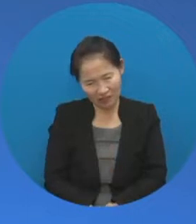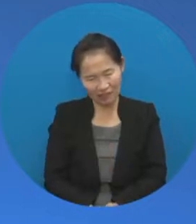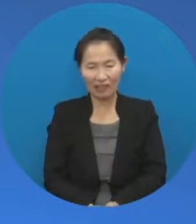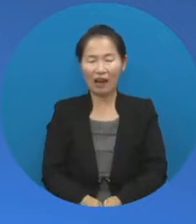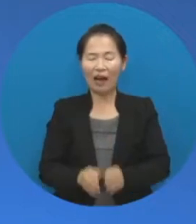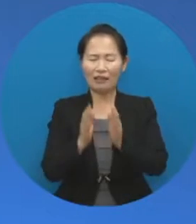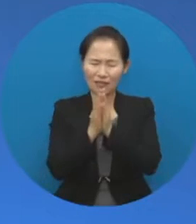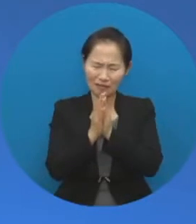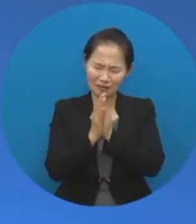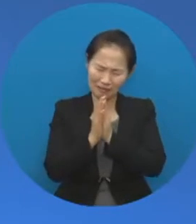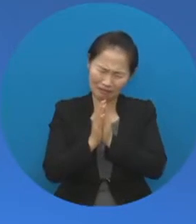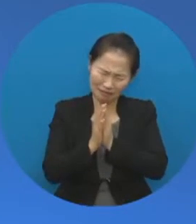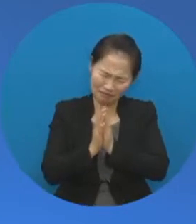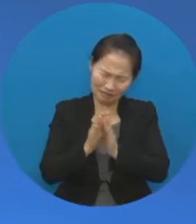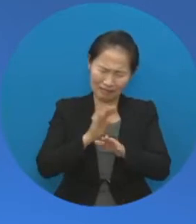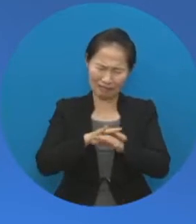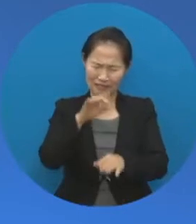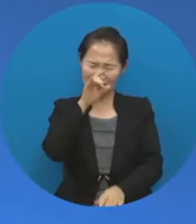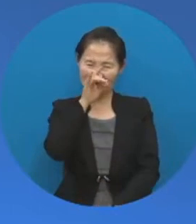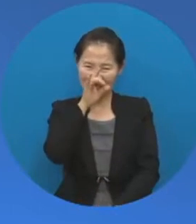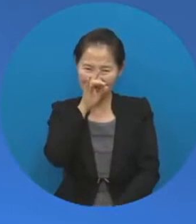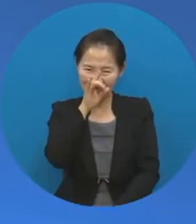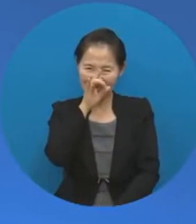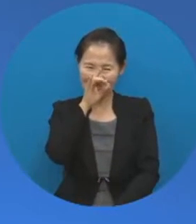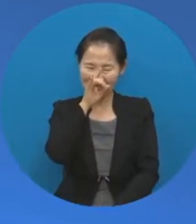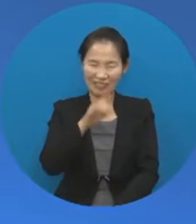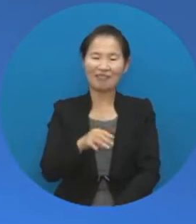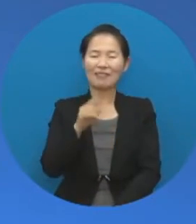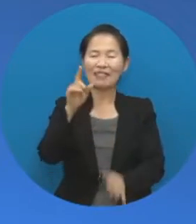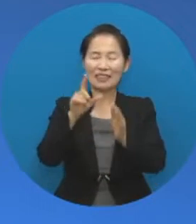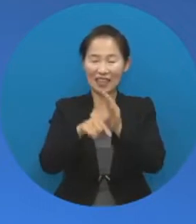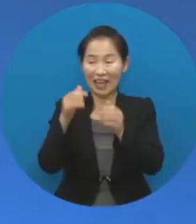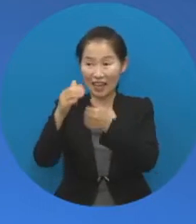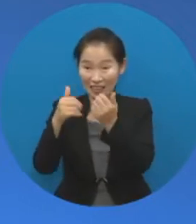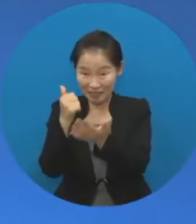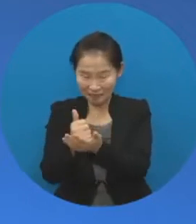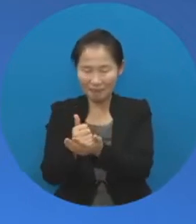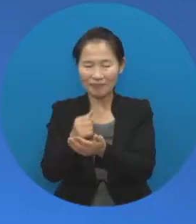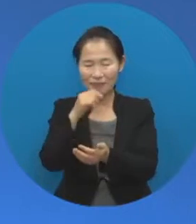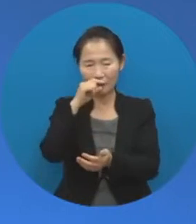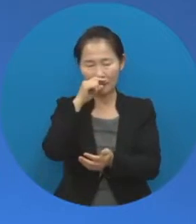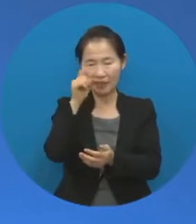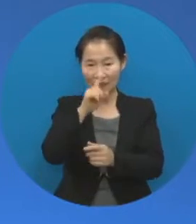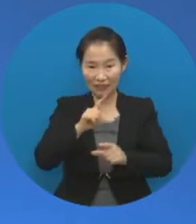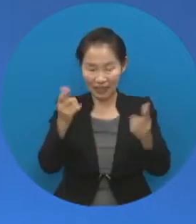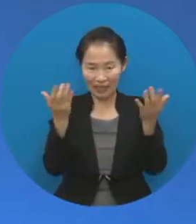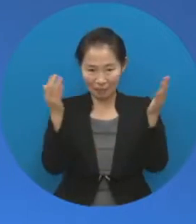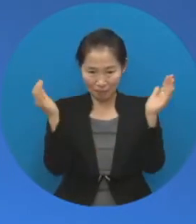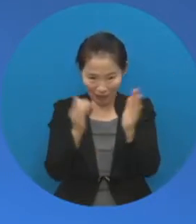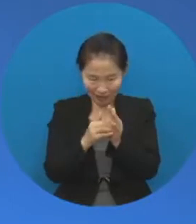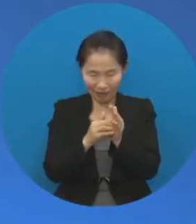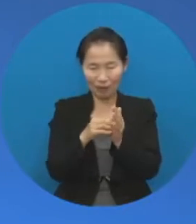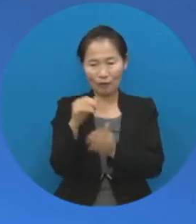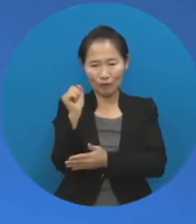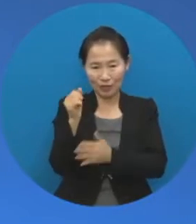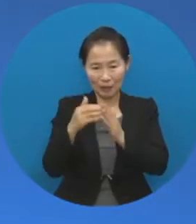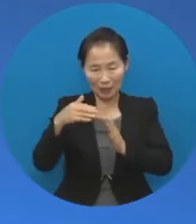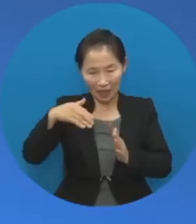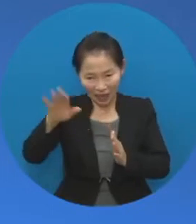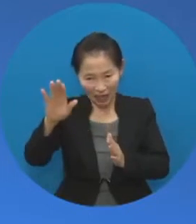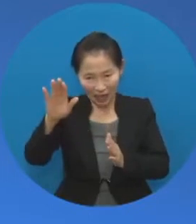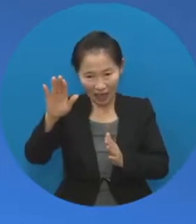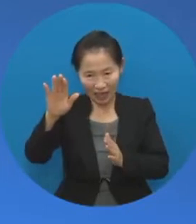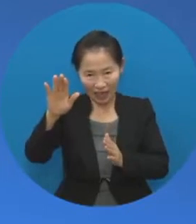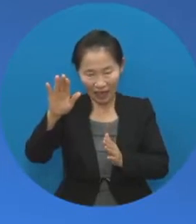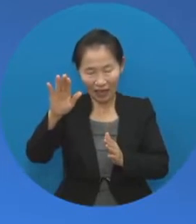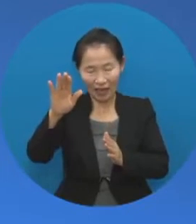해야 되는데 기도가 잘 안 나오는 그때 하나님께서 제가 어느 날 이제 퇴근을 하려고 이렇게 운전하고 집에 가려고 하는데 막